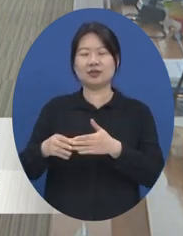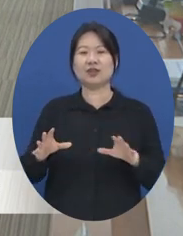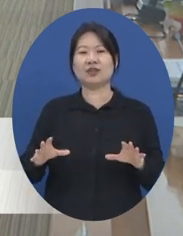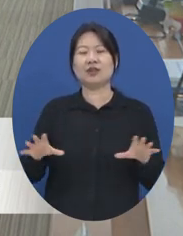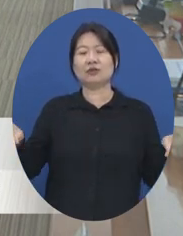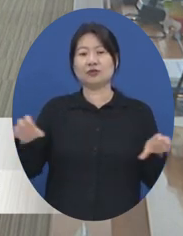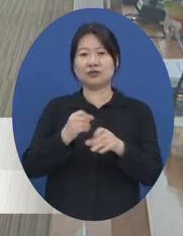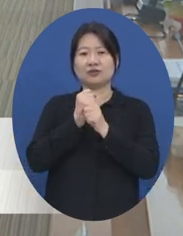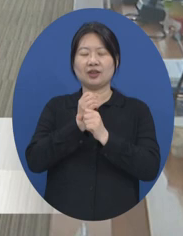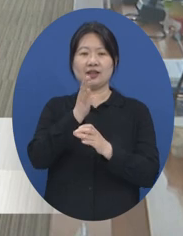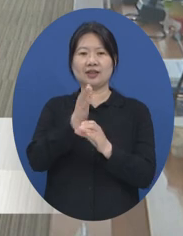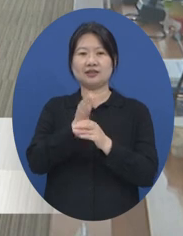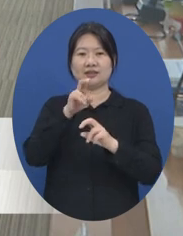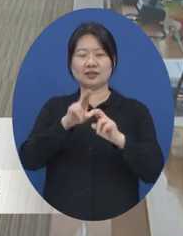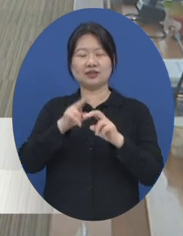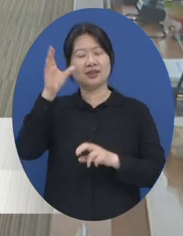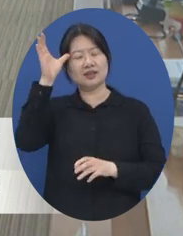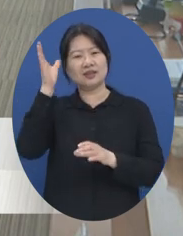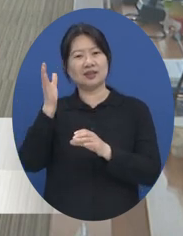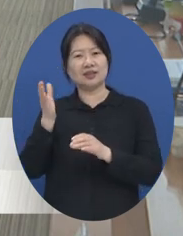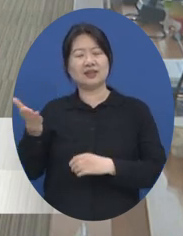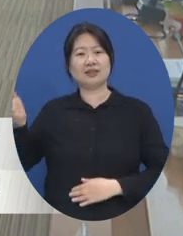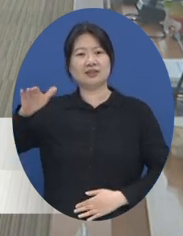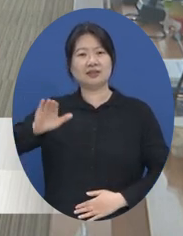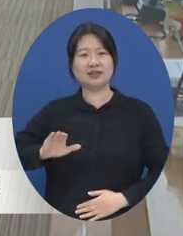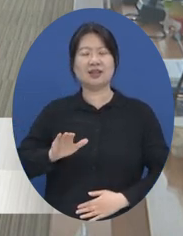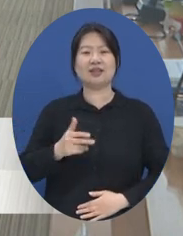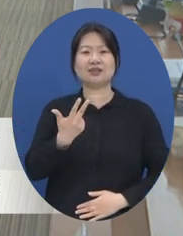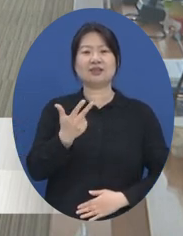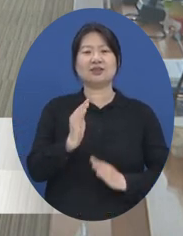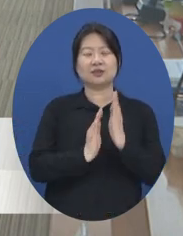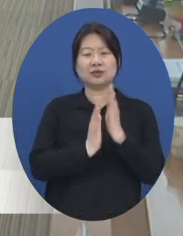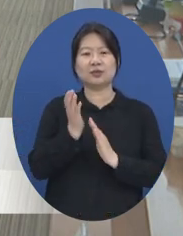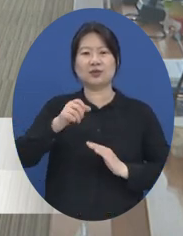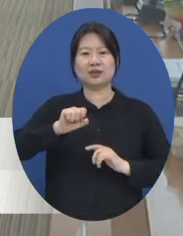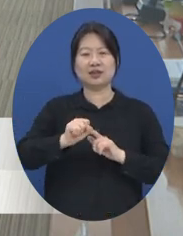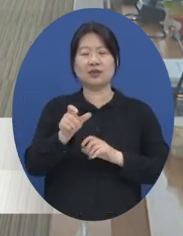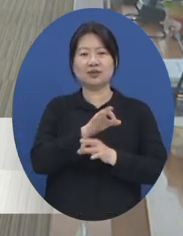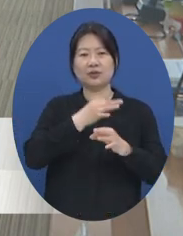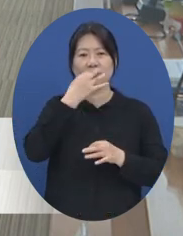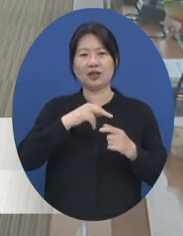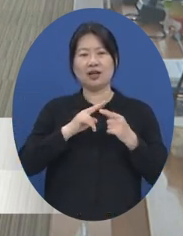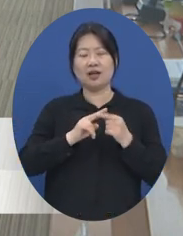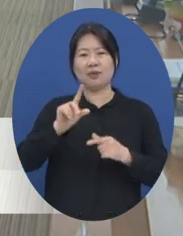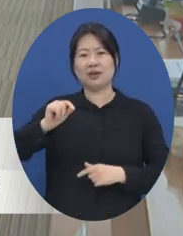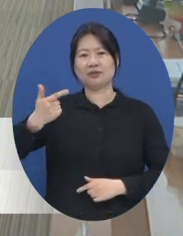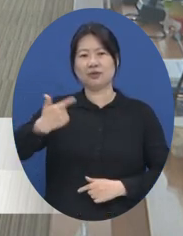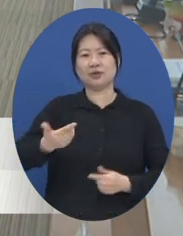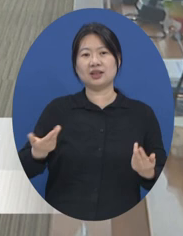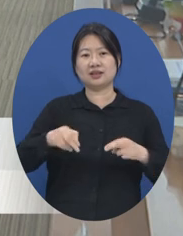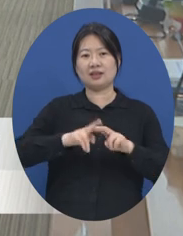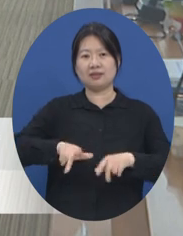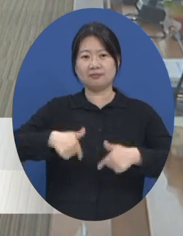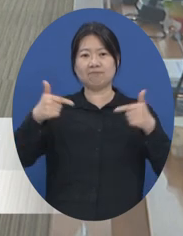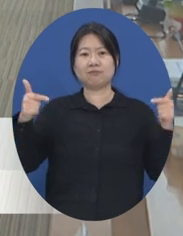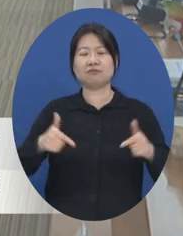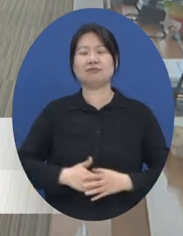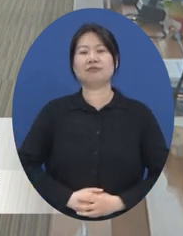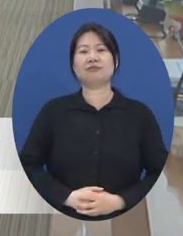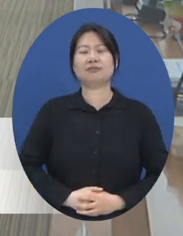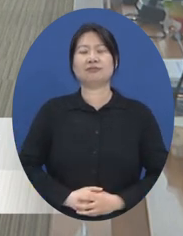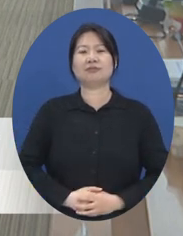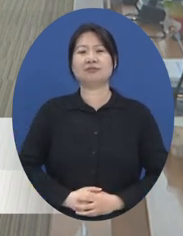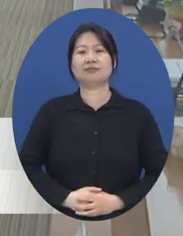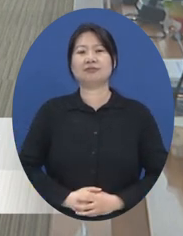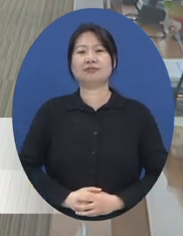될 것으로 기대를 모으고 있는데요. 7조 원의 경제 효과와 더불어 1만 6천 개의 일자리가 만들어질 것으로 전망됩니다.